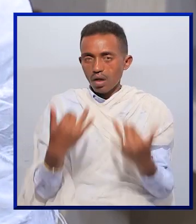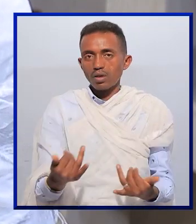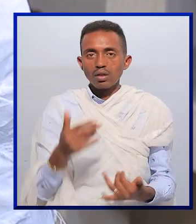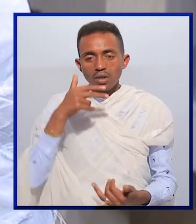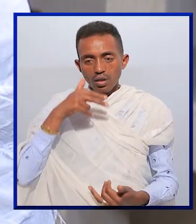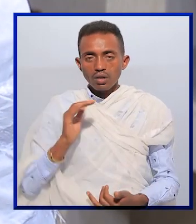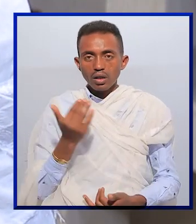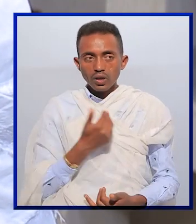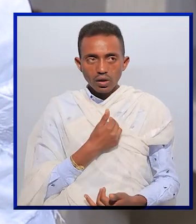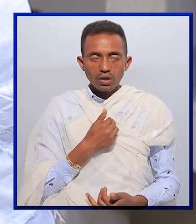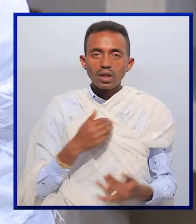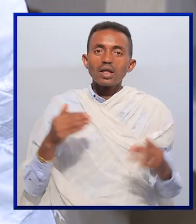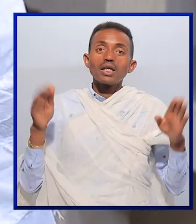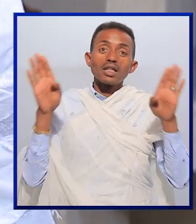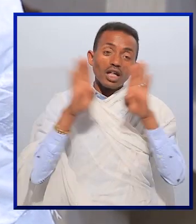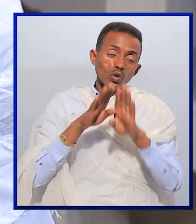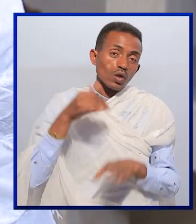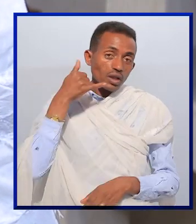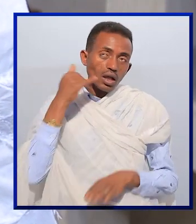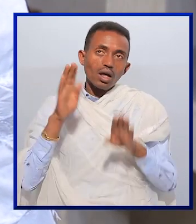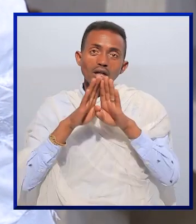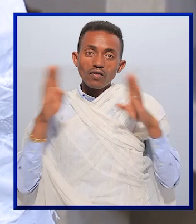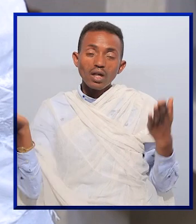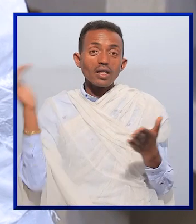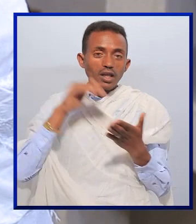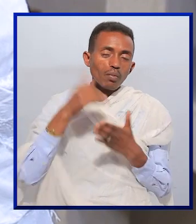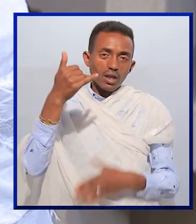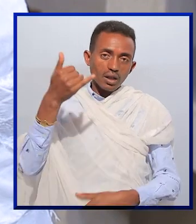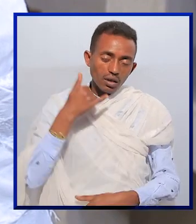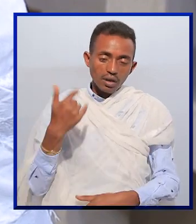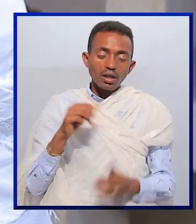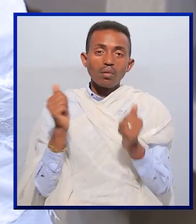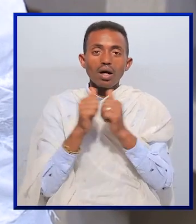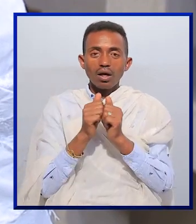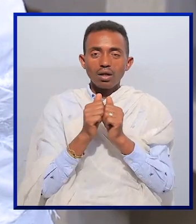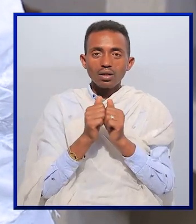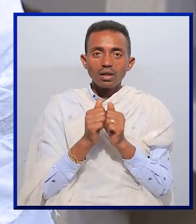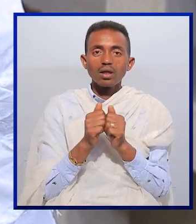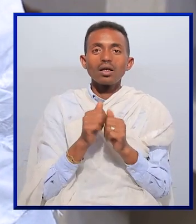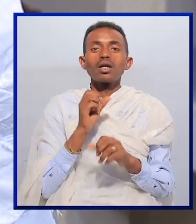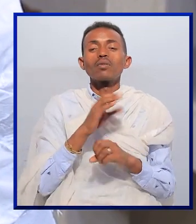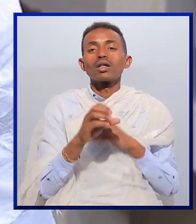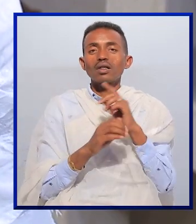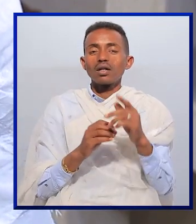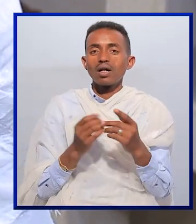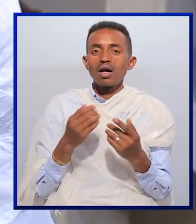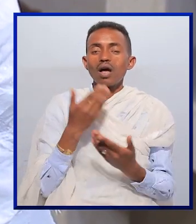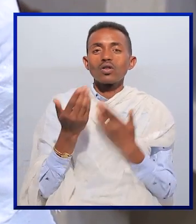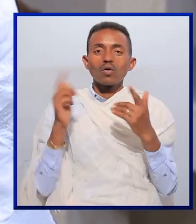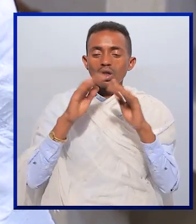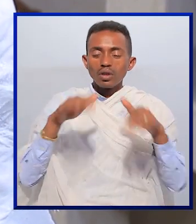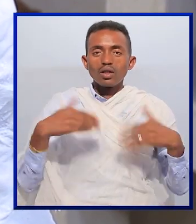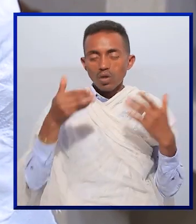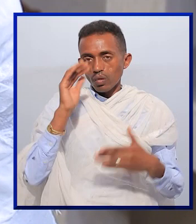አባቶች እንደምናደርሳት እንግዲህ ተስፋለን። እግዚአብሔር ይርዳሽ። እንግዲህ አሁንም ስልክሽን